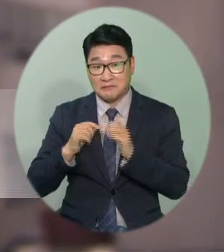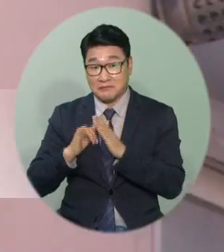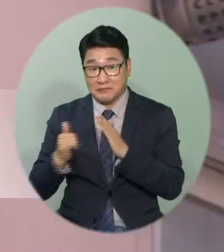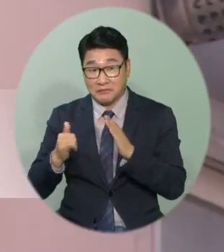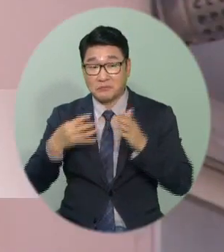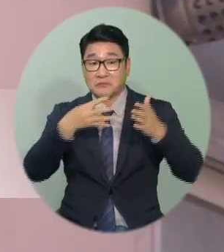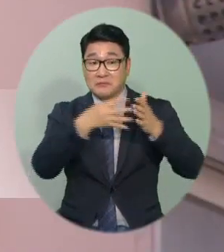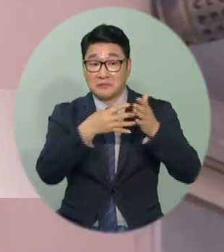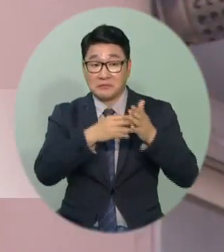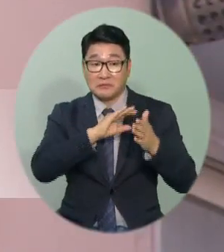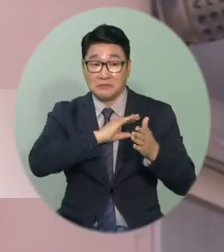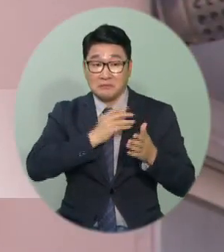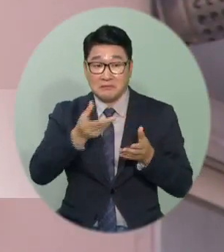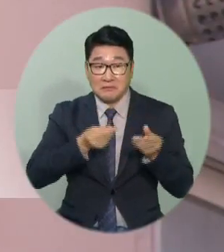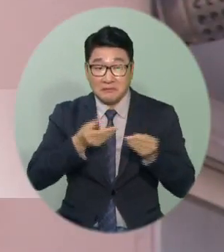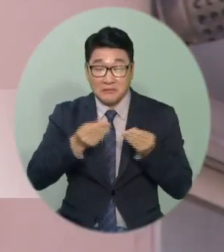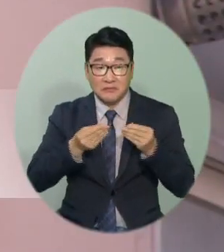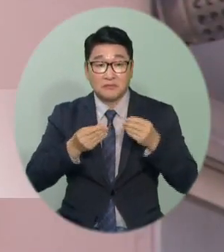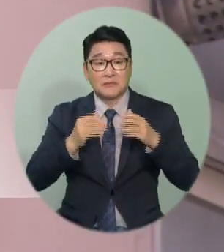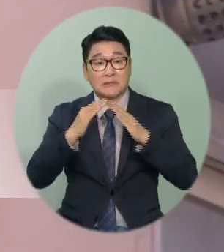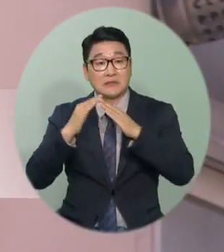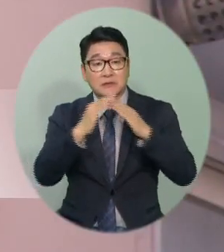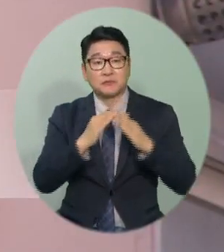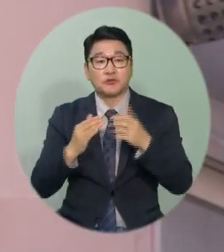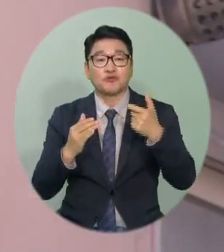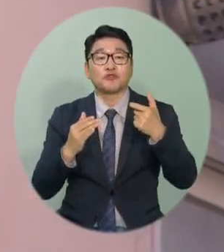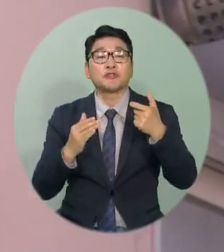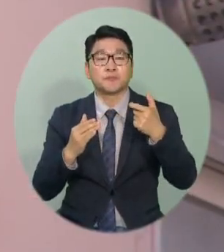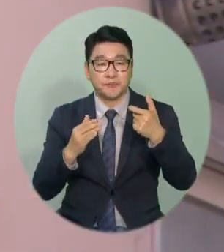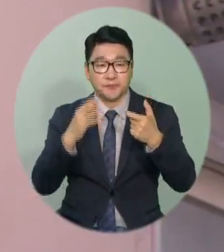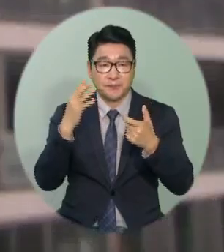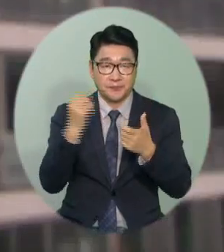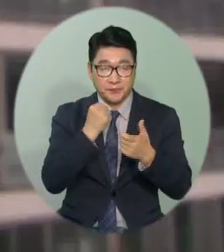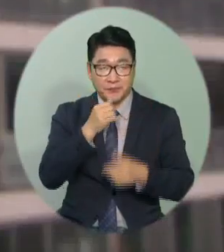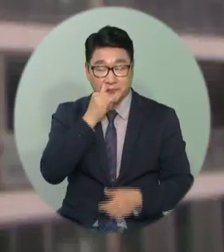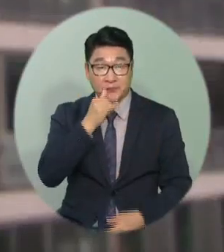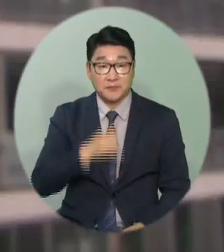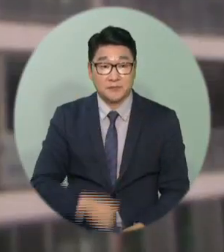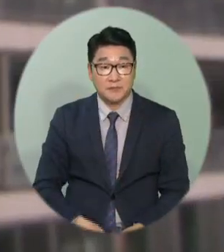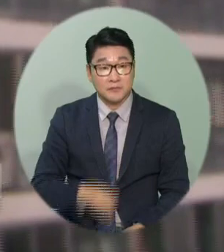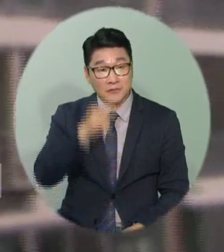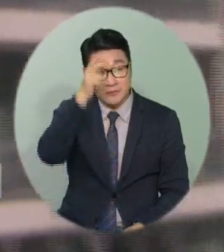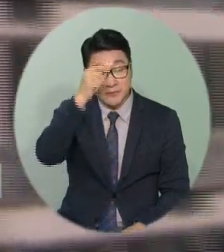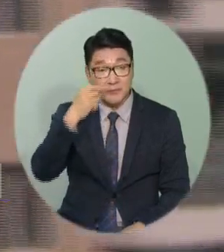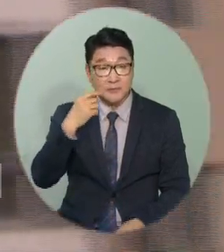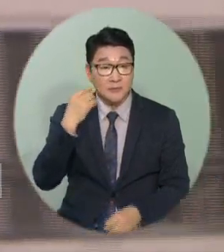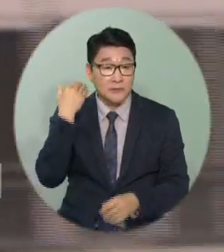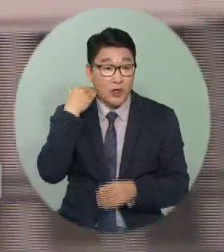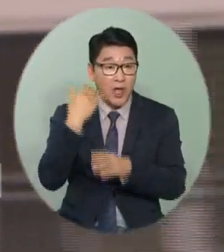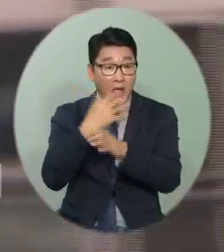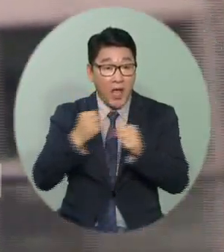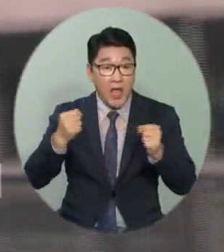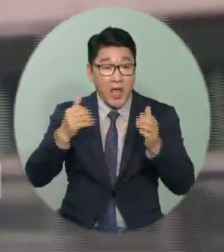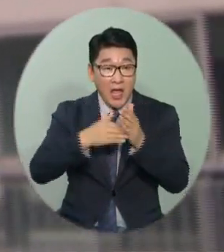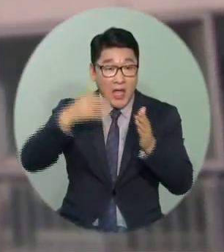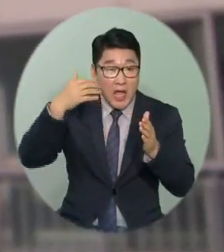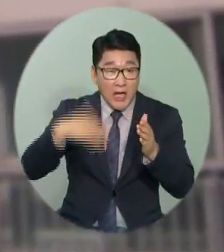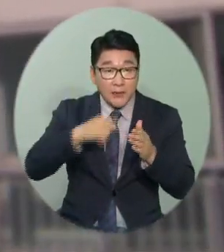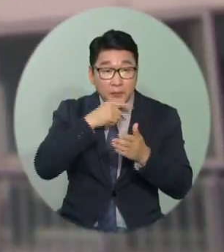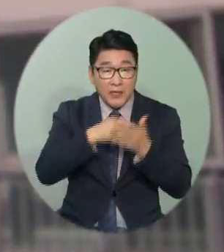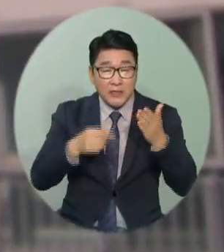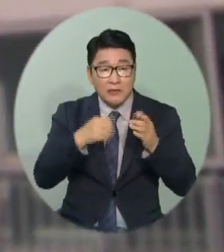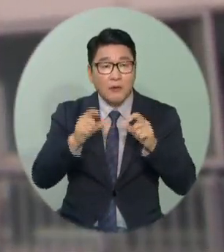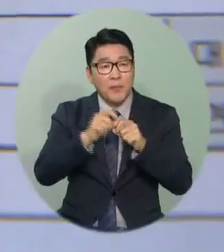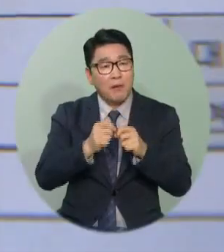법인 등의 명의로 60 여체를 부유한 것으로 경찰은 파악하고 있습니다 경찰은 전세계약이 만료되지 않은 입주자들의 피해가